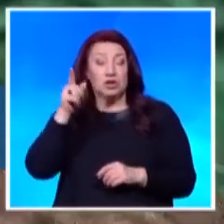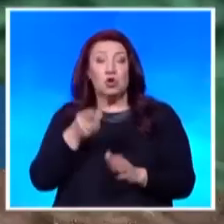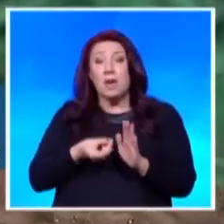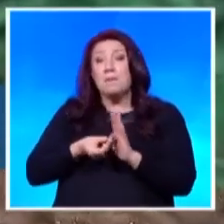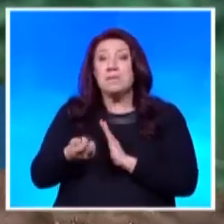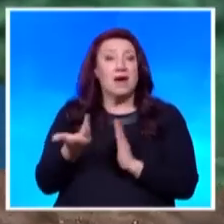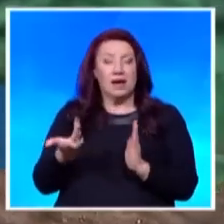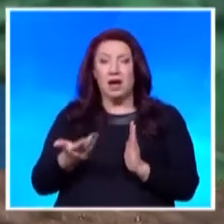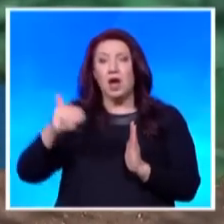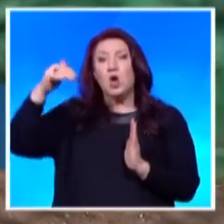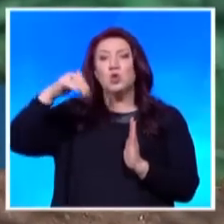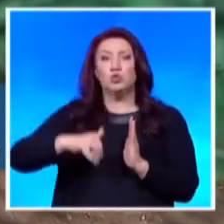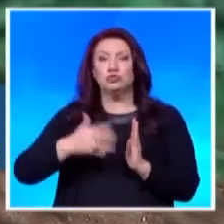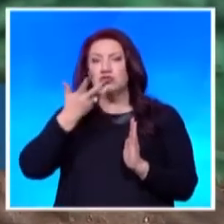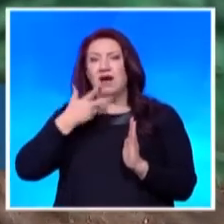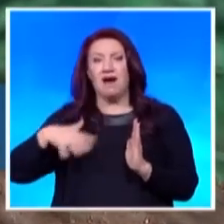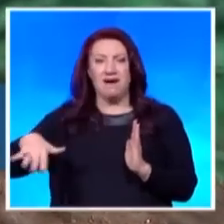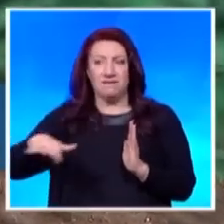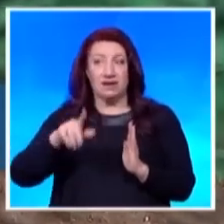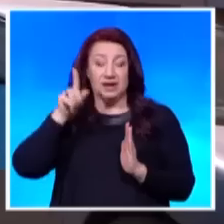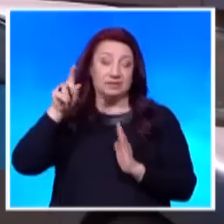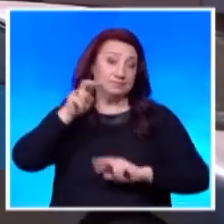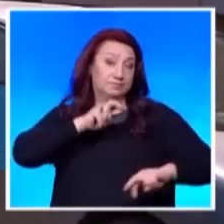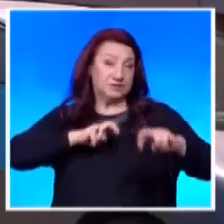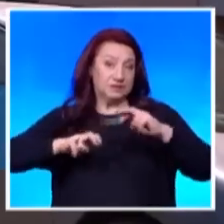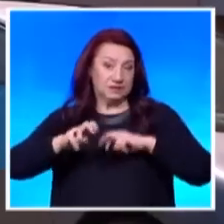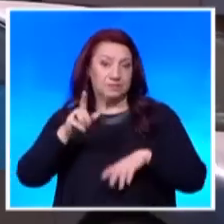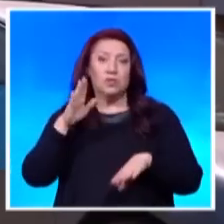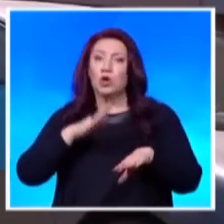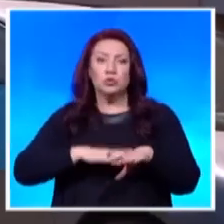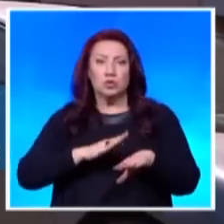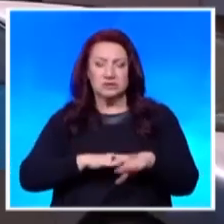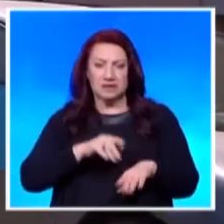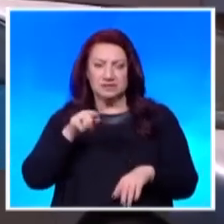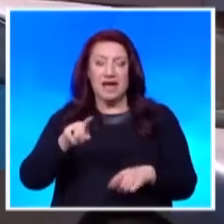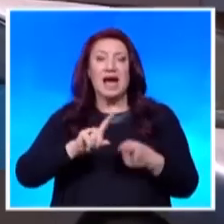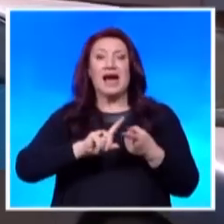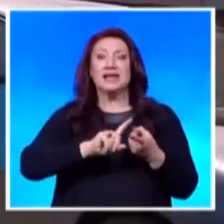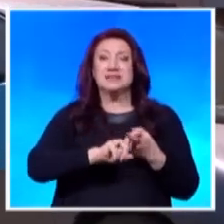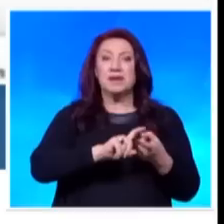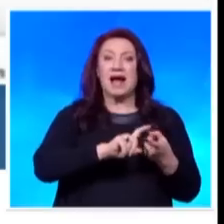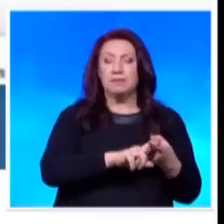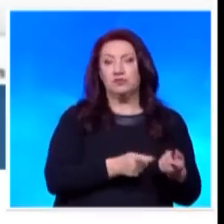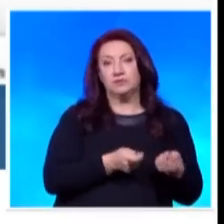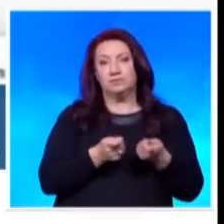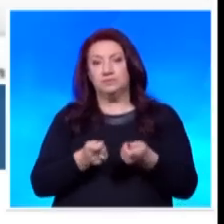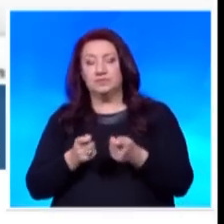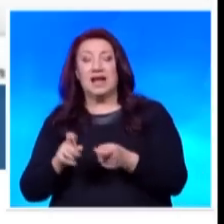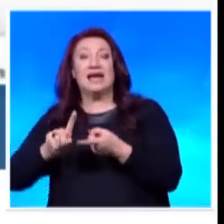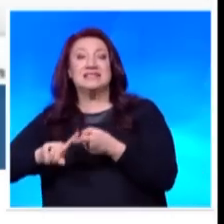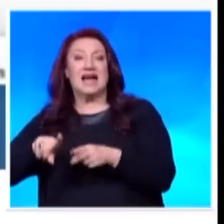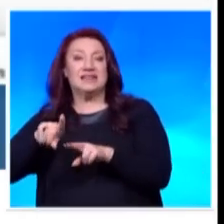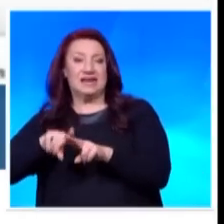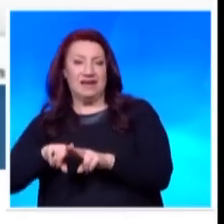издирване. Според доказателствата, Красимир Каменов е подбудил Кристиян Илиев да убие Любомир Иванов, а помагач е бил Боян